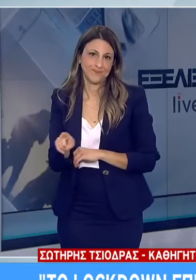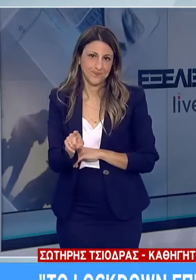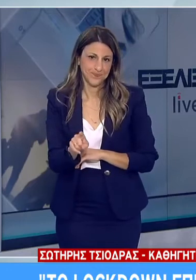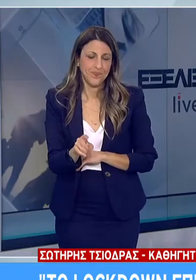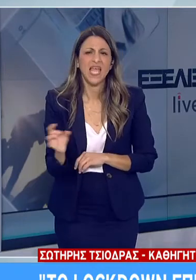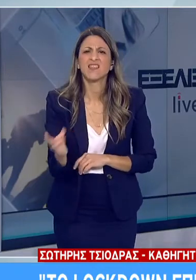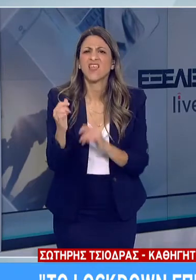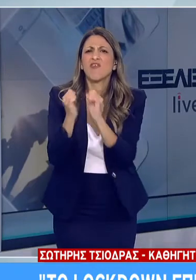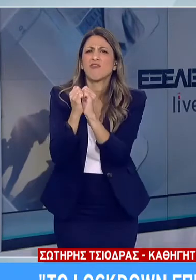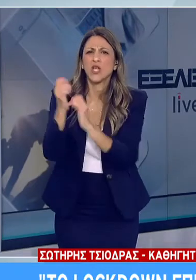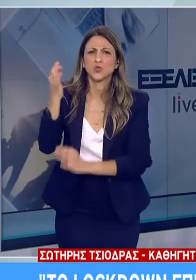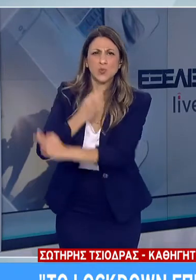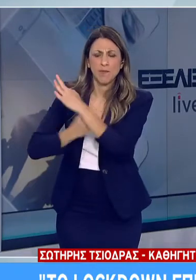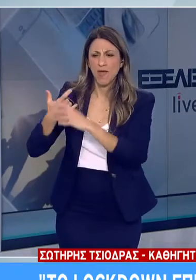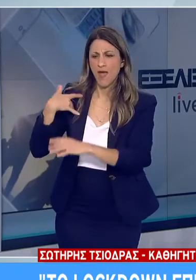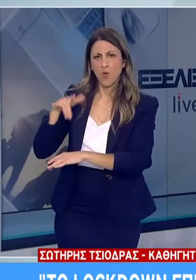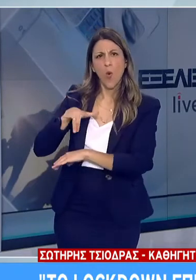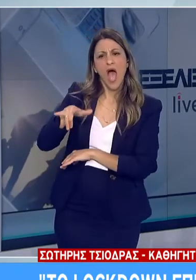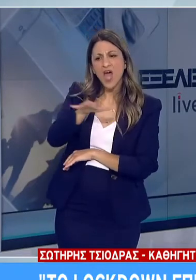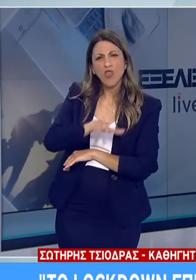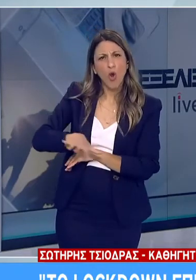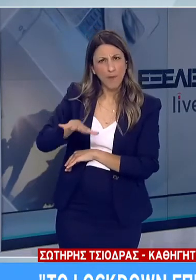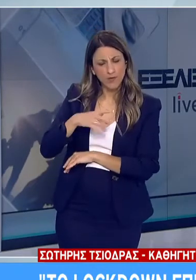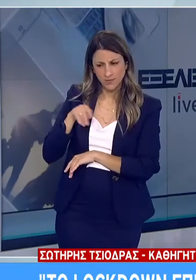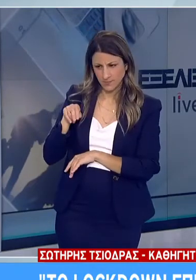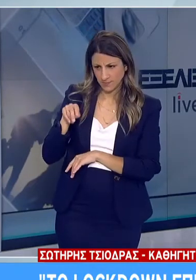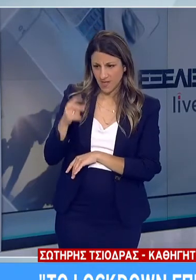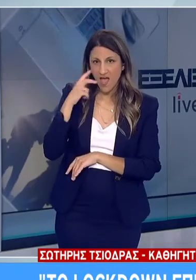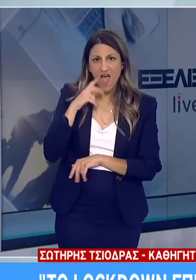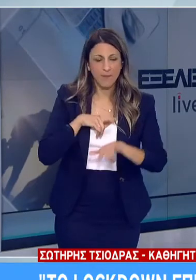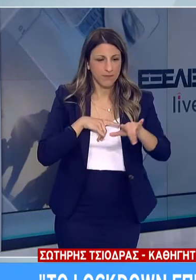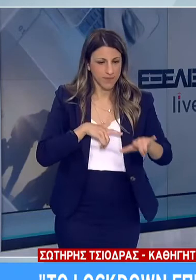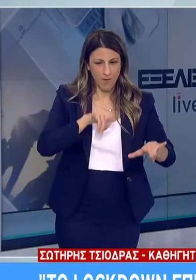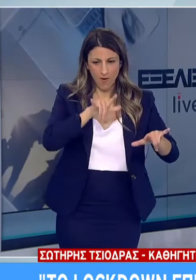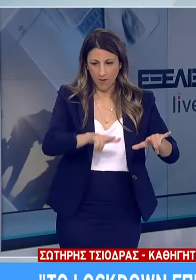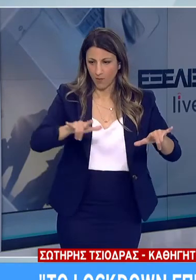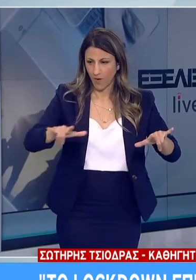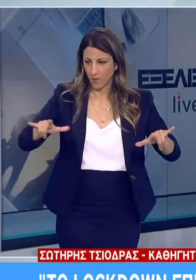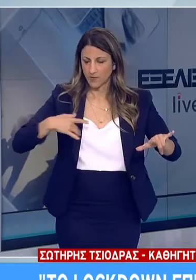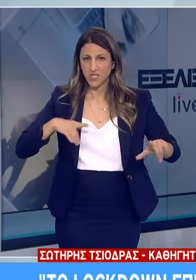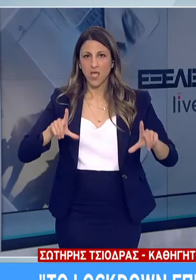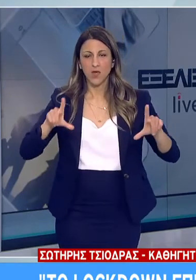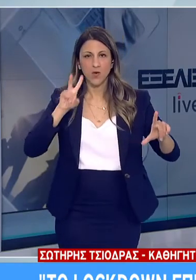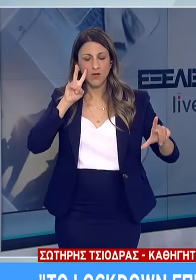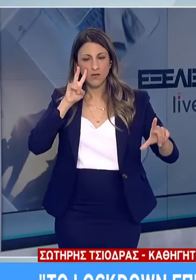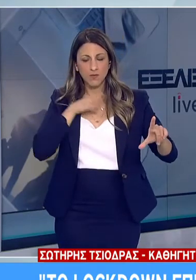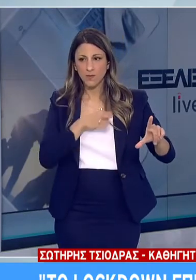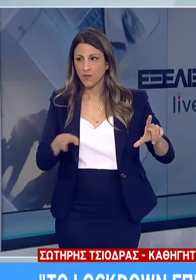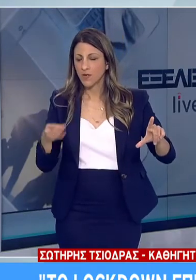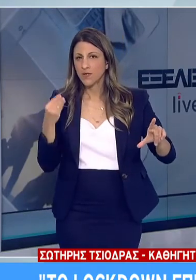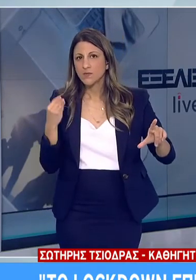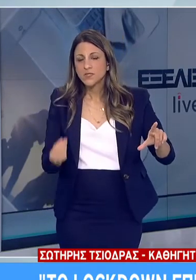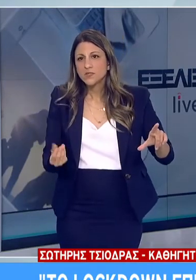μπροστά από το αεροδρόμιο. Λέει και ήταν τραγωδία να βλέπεις όλα τα αεροπλάνα παρκαρισμένα και να μην κινούνται και πόσο οικονομικά